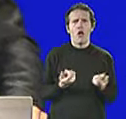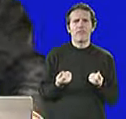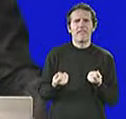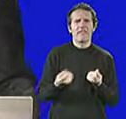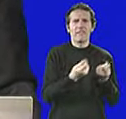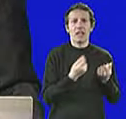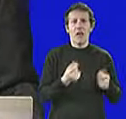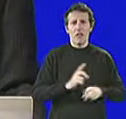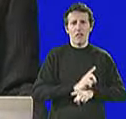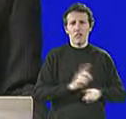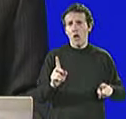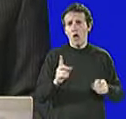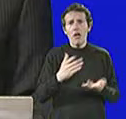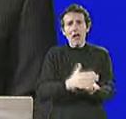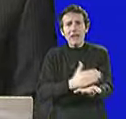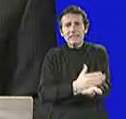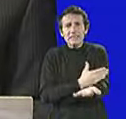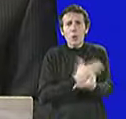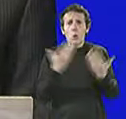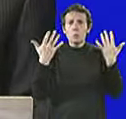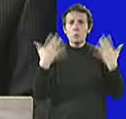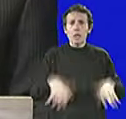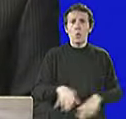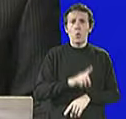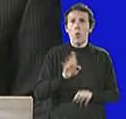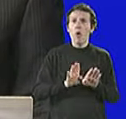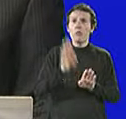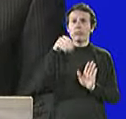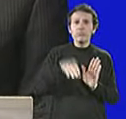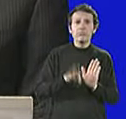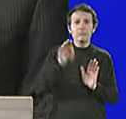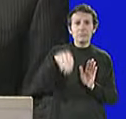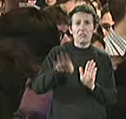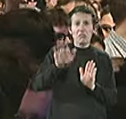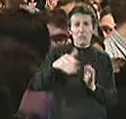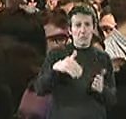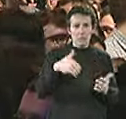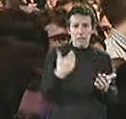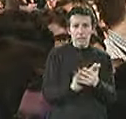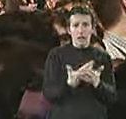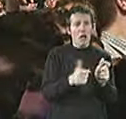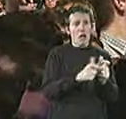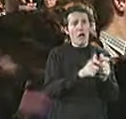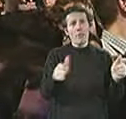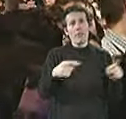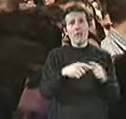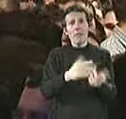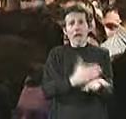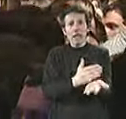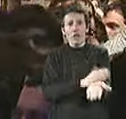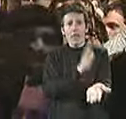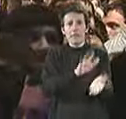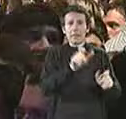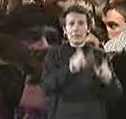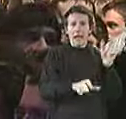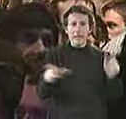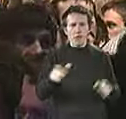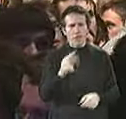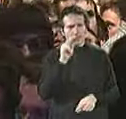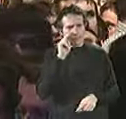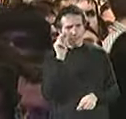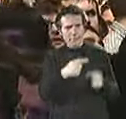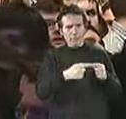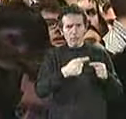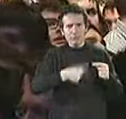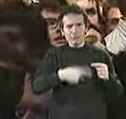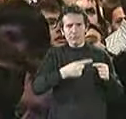ne sont pas que des actions dont le cours monte et dont le cours descend. Ce ne sont pas que des actionnaires qui ont l'œil rivé sur